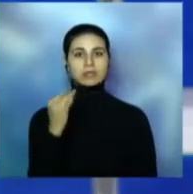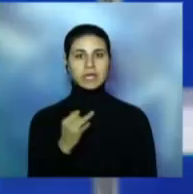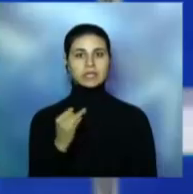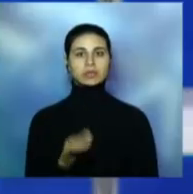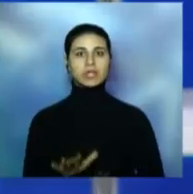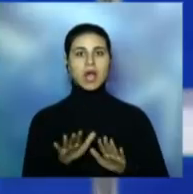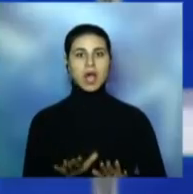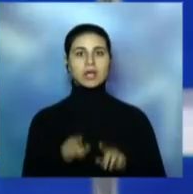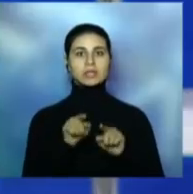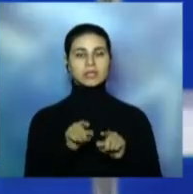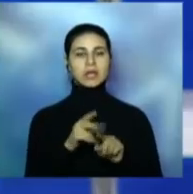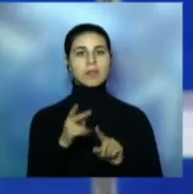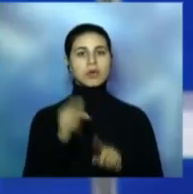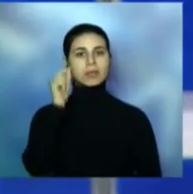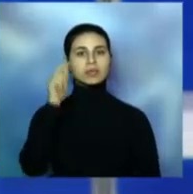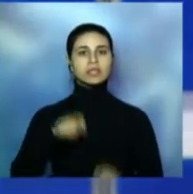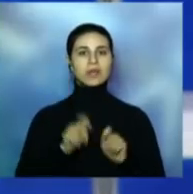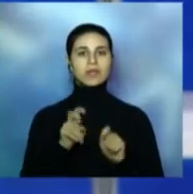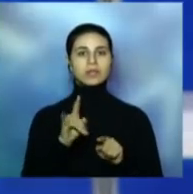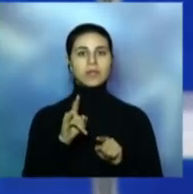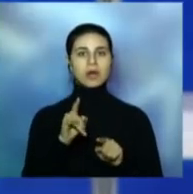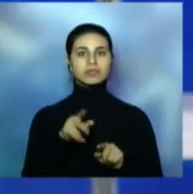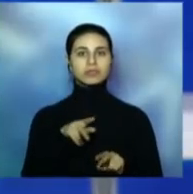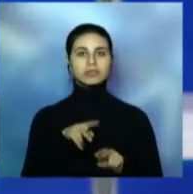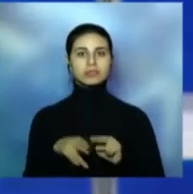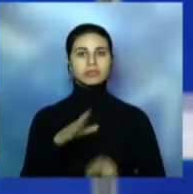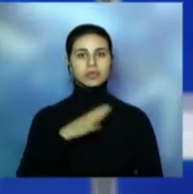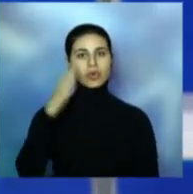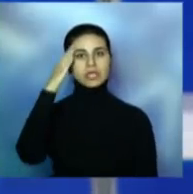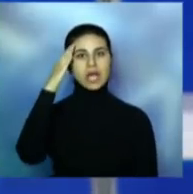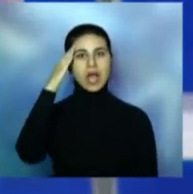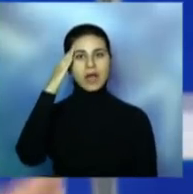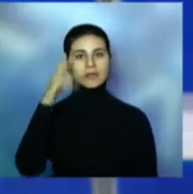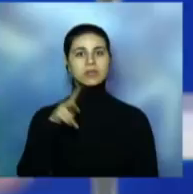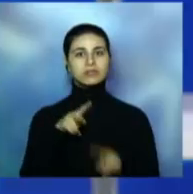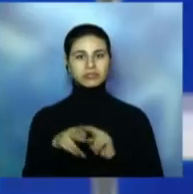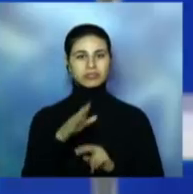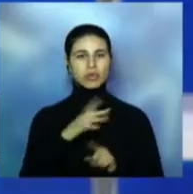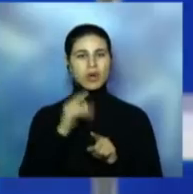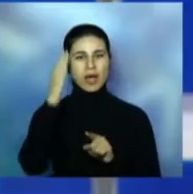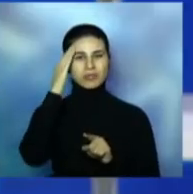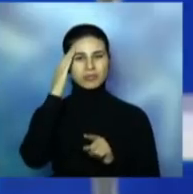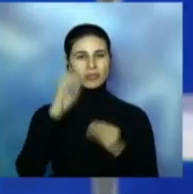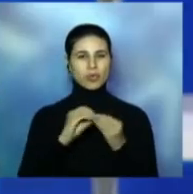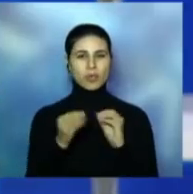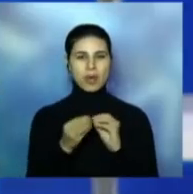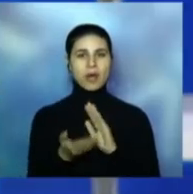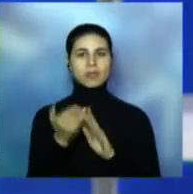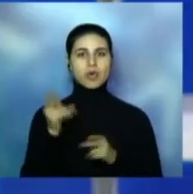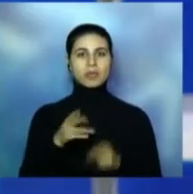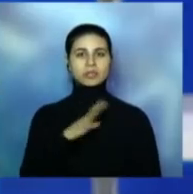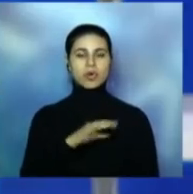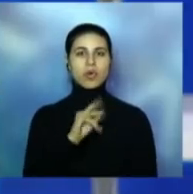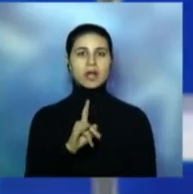და მეორადი ფსიქიკური დარღვევა არის, რომ ბავშვს ამოაჭრეს თავიდან სიმსივნე და ამის გამო რაღაც დაემართა მას,